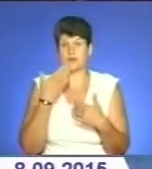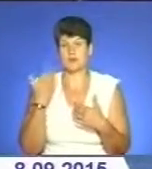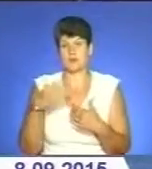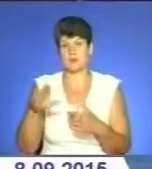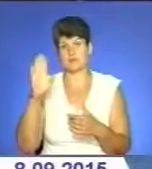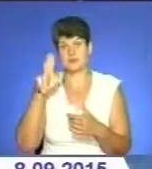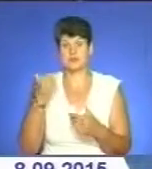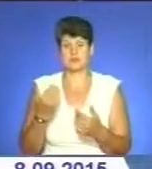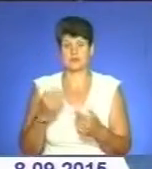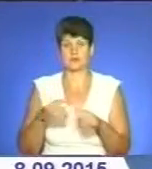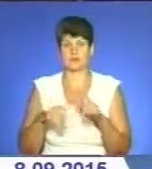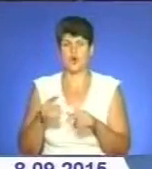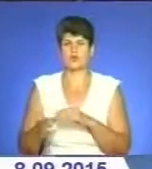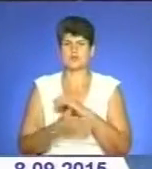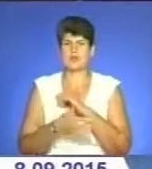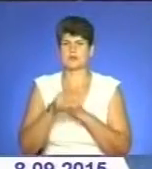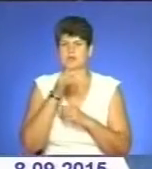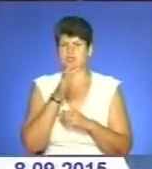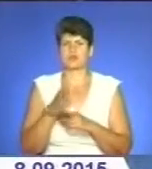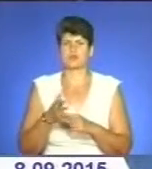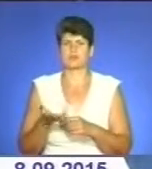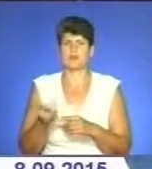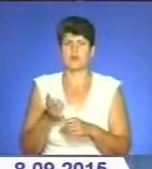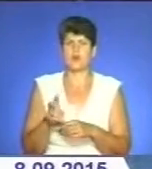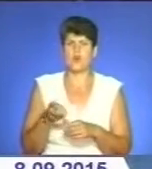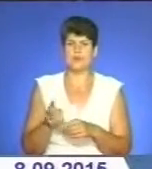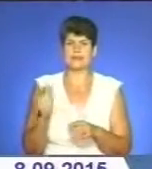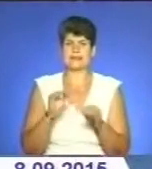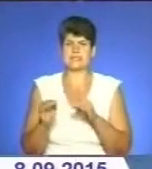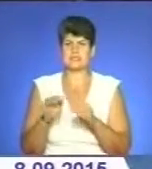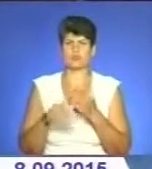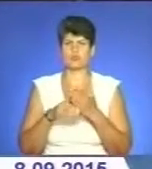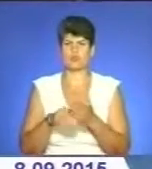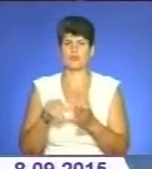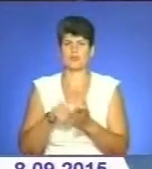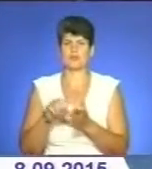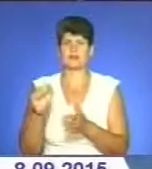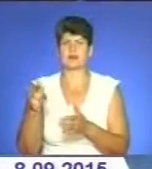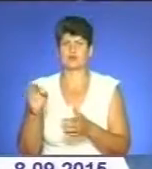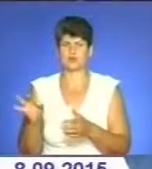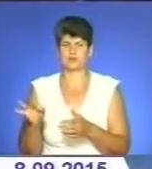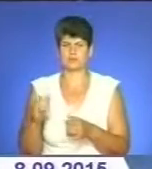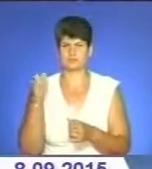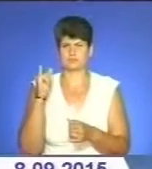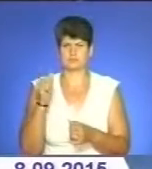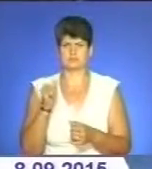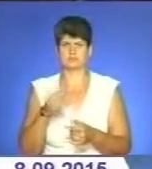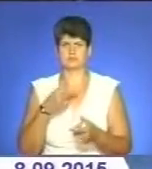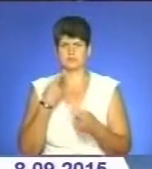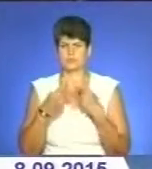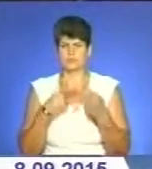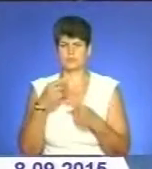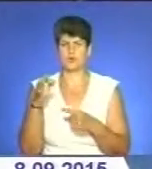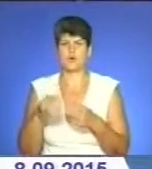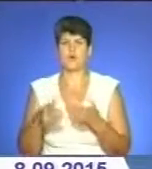їх родин. Останнім часом недоброзичливі люди приходять на склади допомоги учасникам АТО, агресивно висловлюючись на адресу волонтерів. Людей,